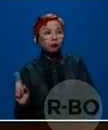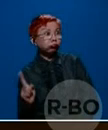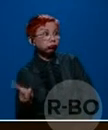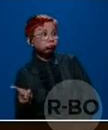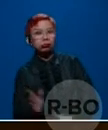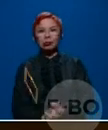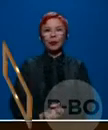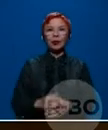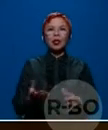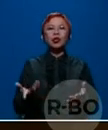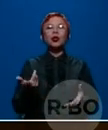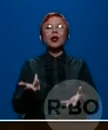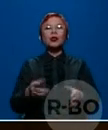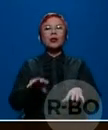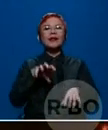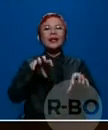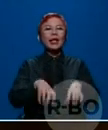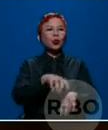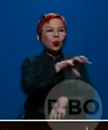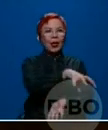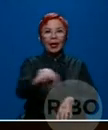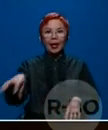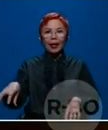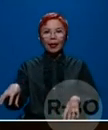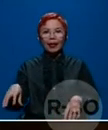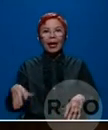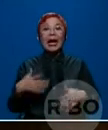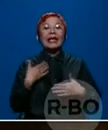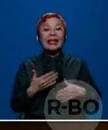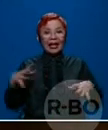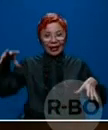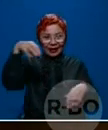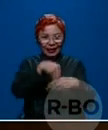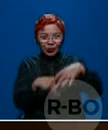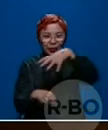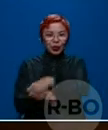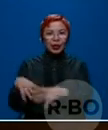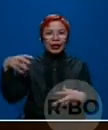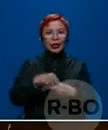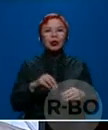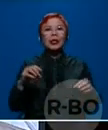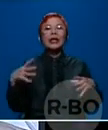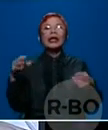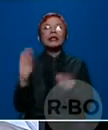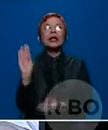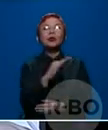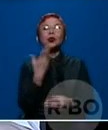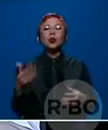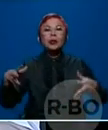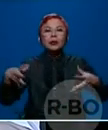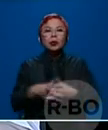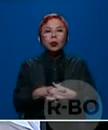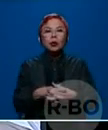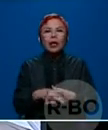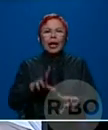angkot tergantung wilayahnya apa yang terjadi kita mengintegrasikan sistem transportasi lalu yang tidak kalah penting ongkos